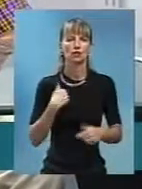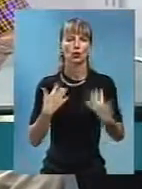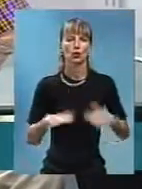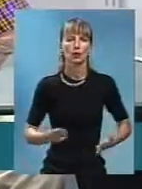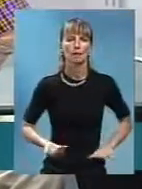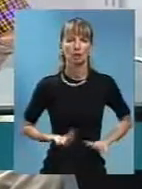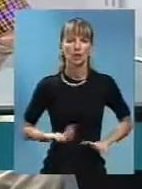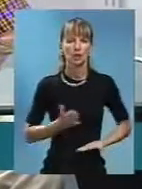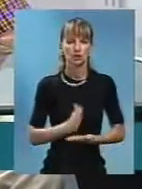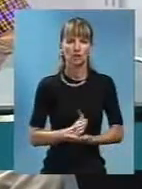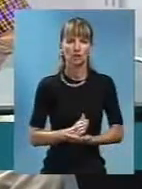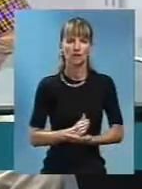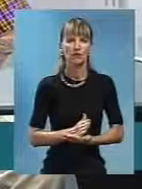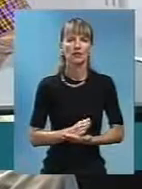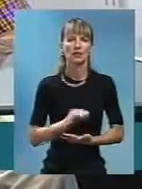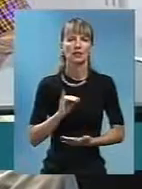пережив і